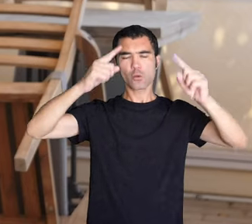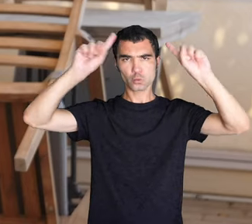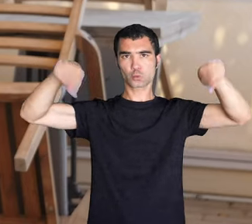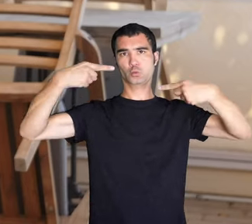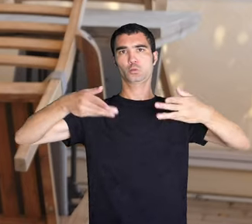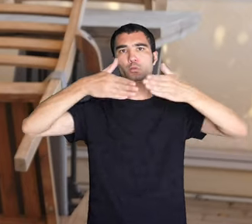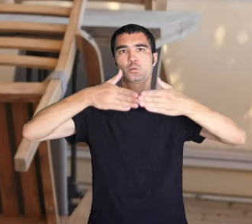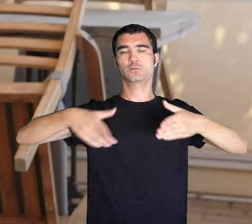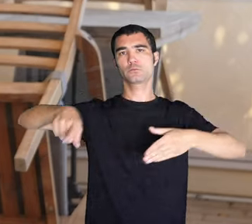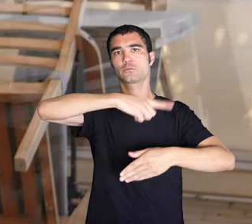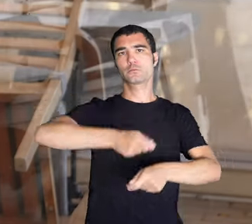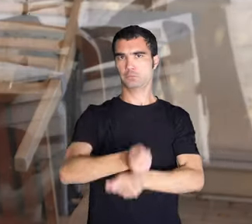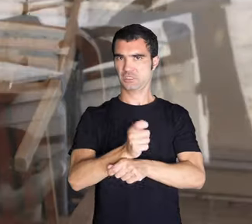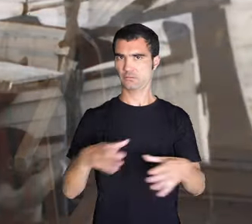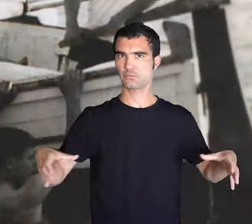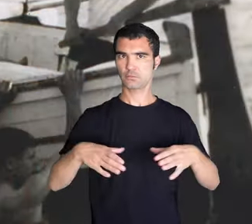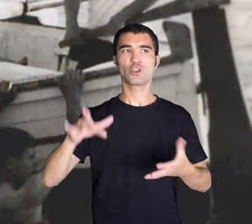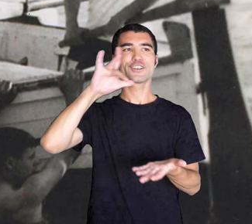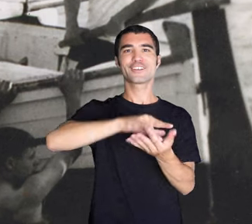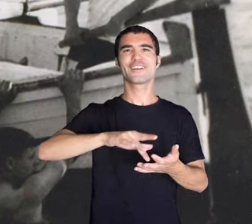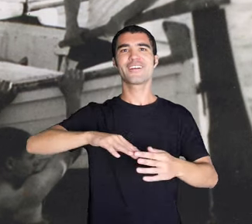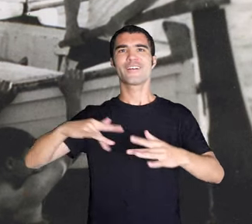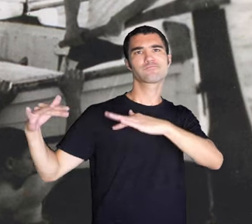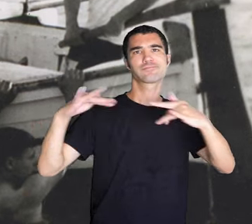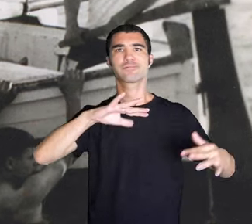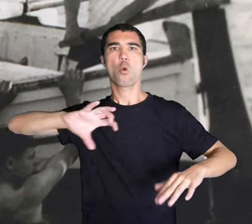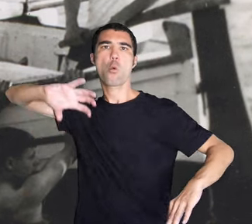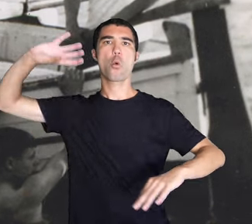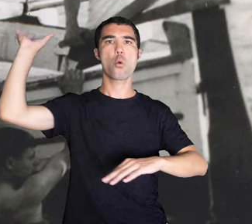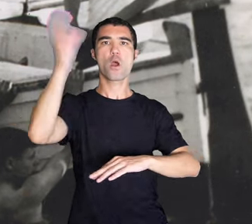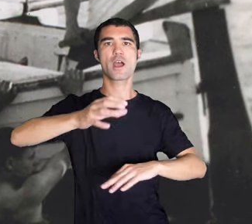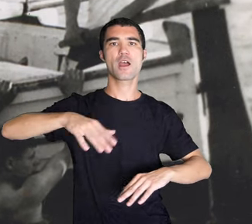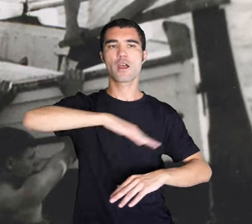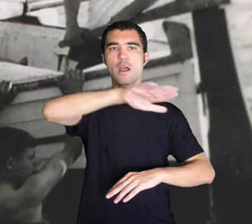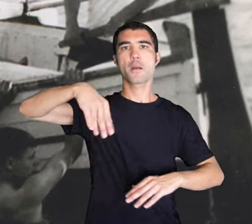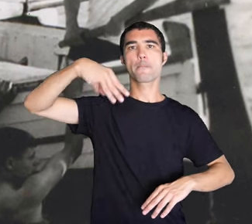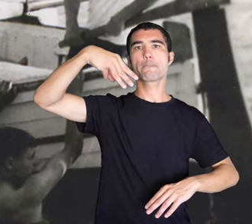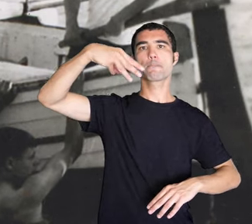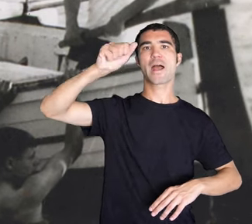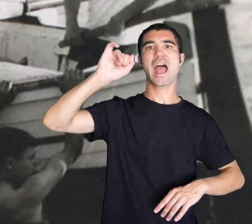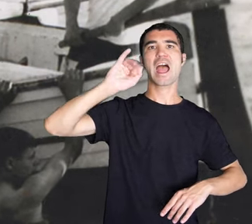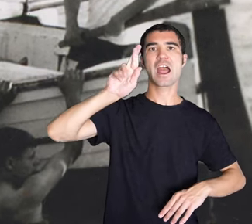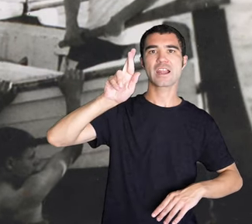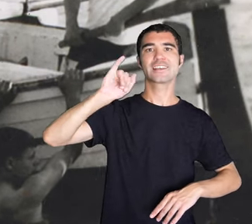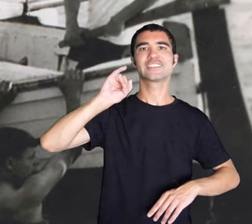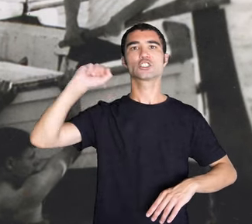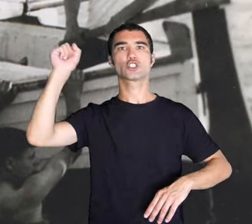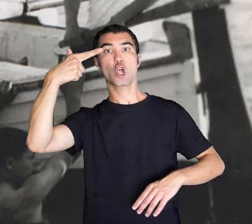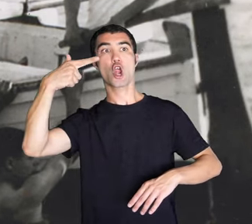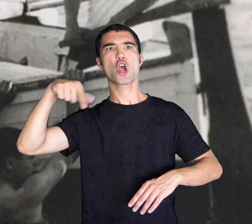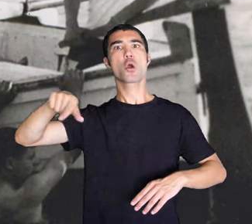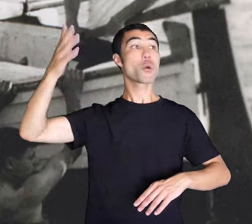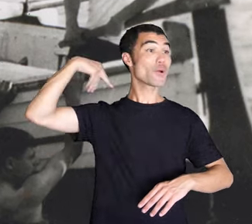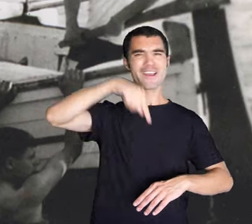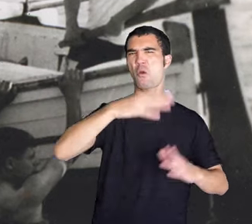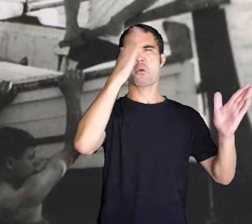any fèrem un partit de waterpolo davant del Marisol, que encara no hi havia tot això.